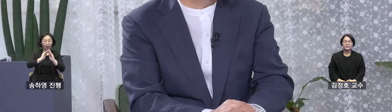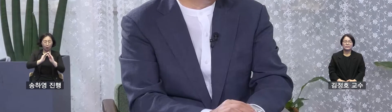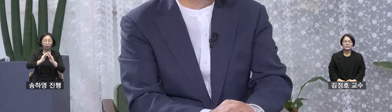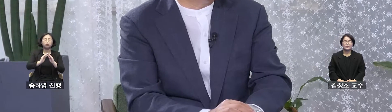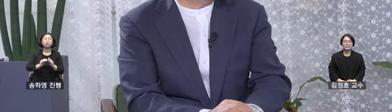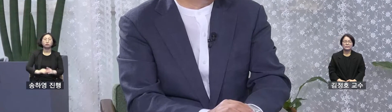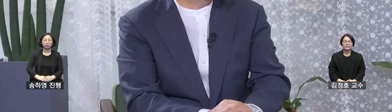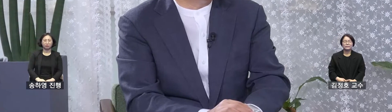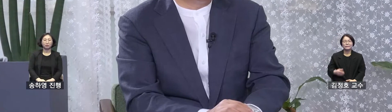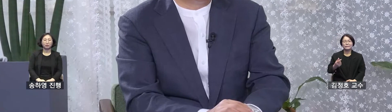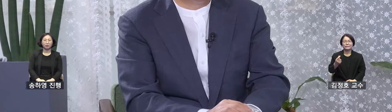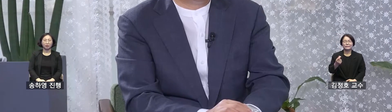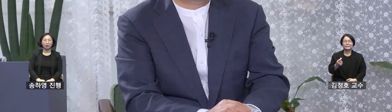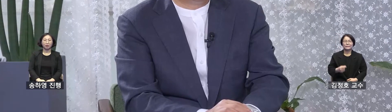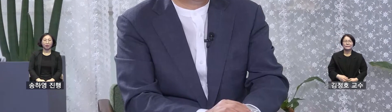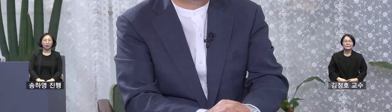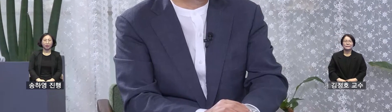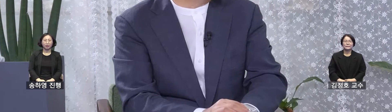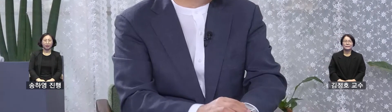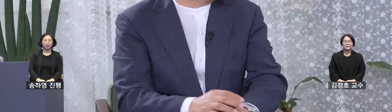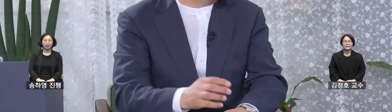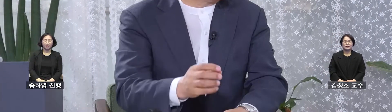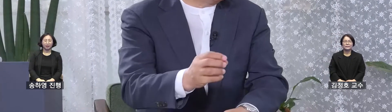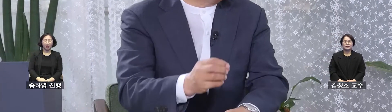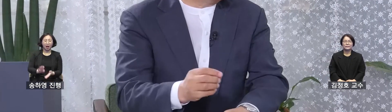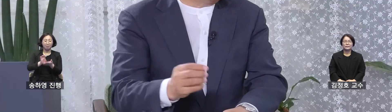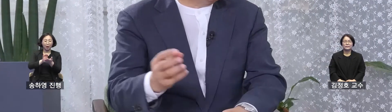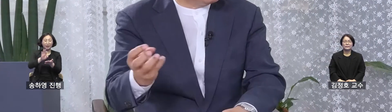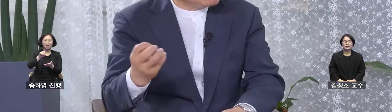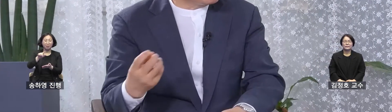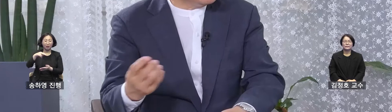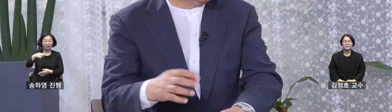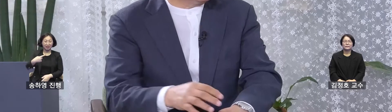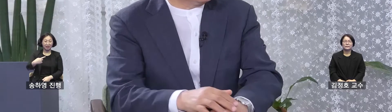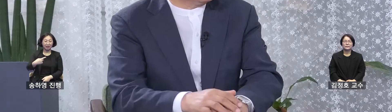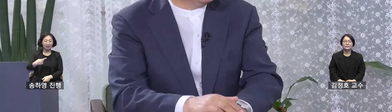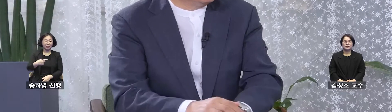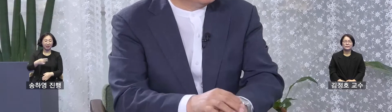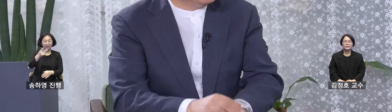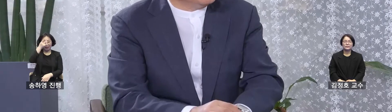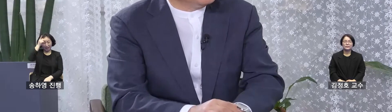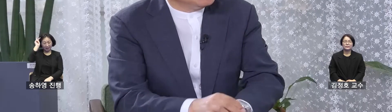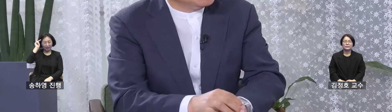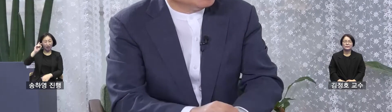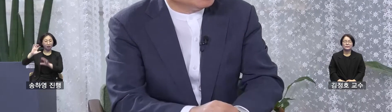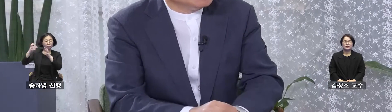생성된 거군요. 네, 그렇습니다. 물론 뭐 펀드는 이제 카이스트나 아니면 또 국가에서 이렇게 또